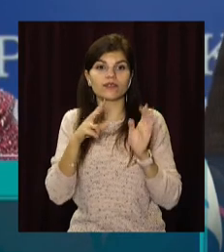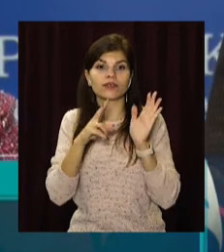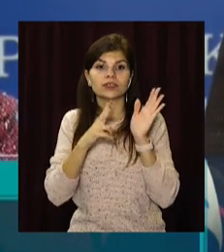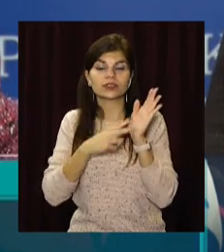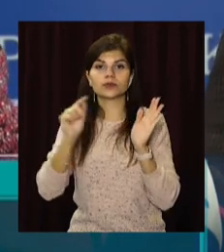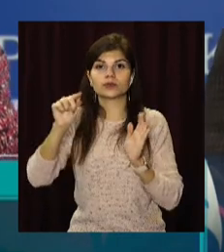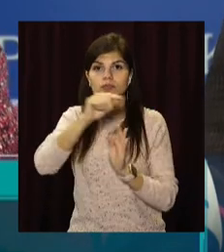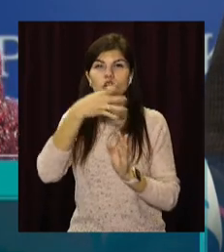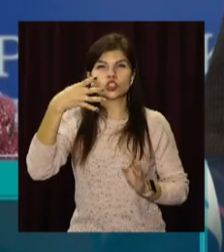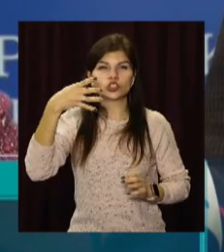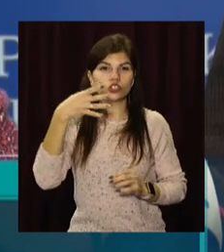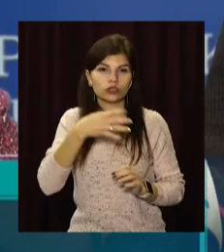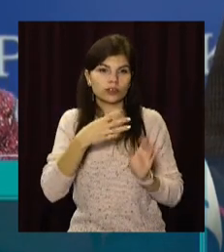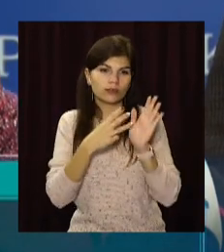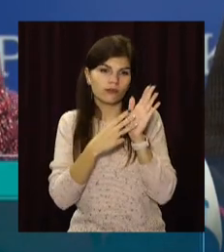фондом